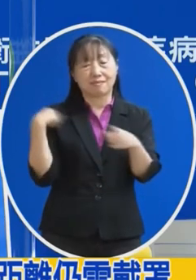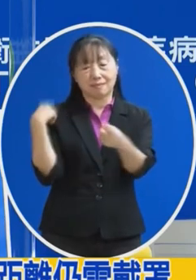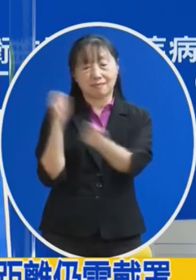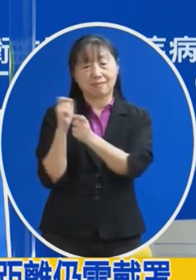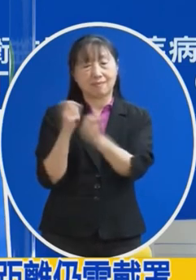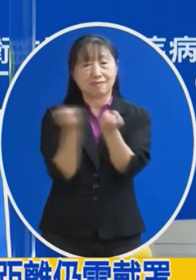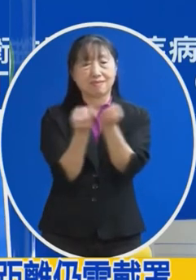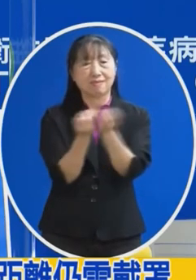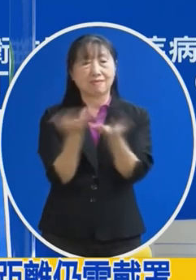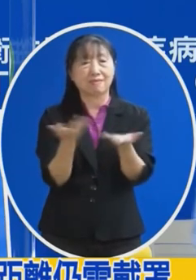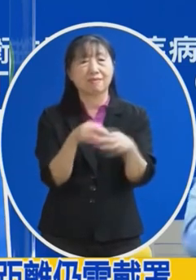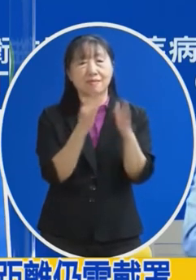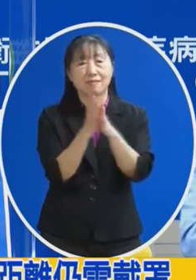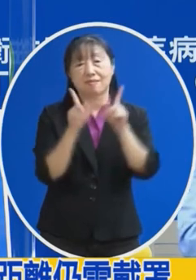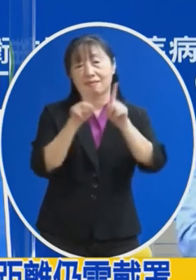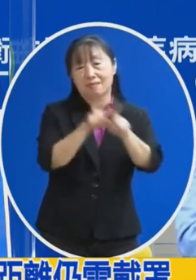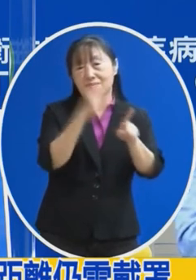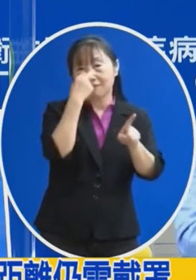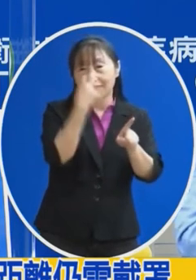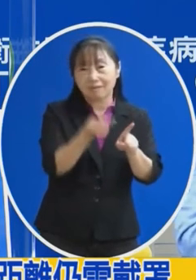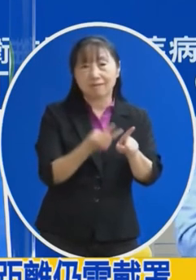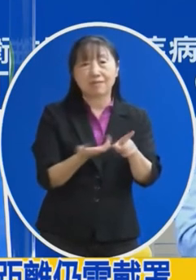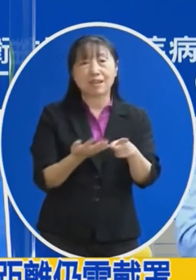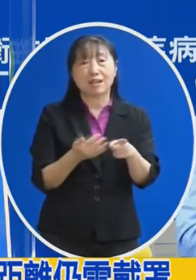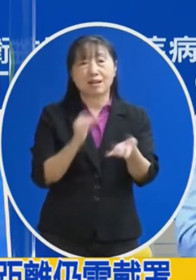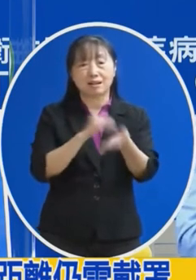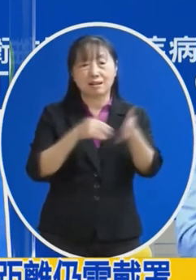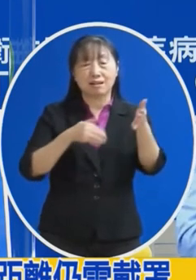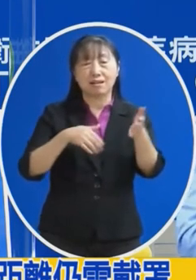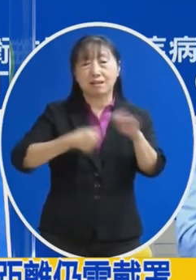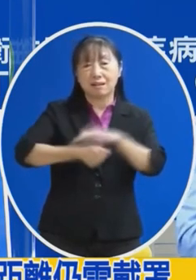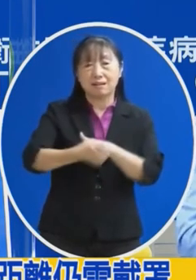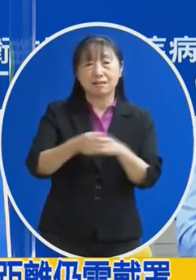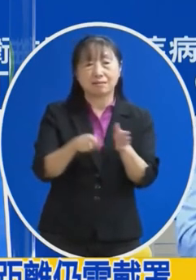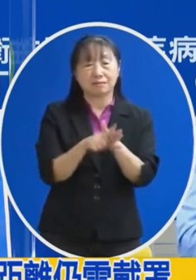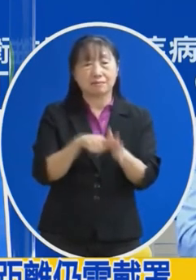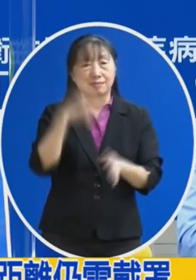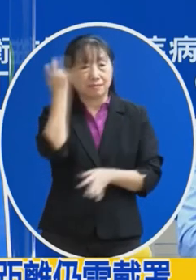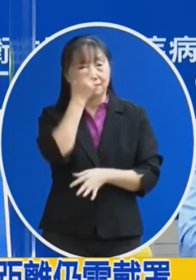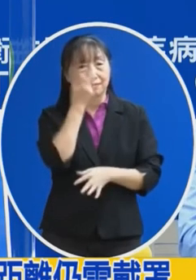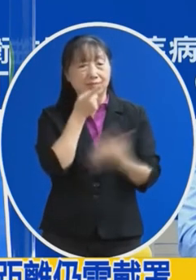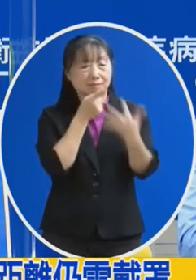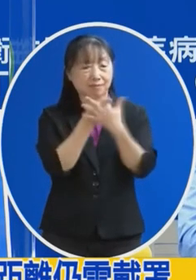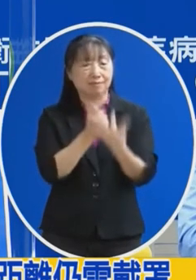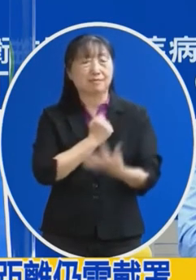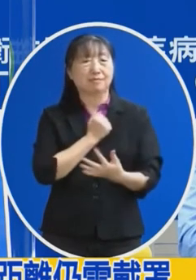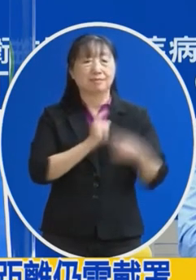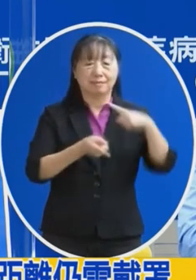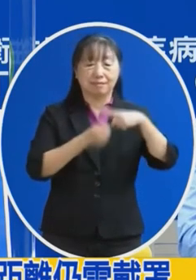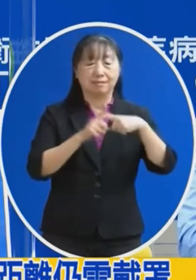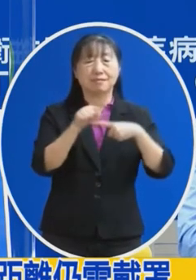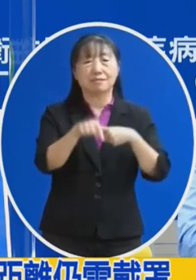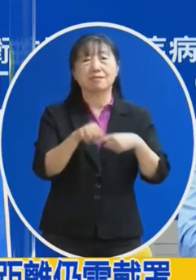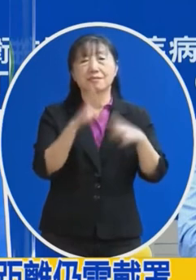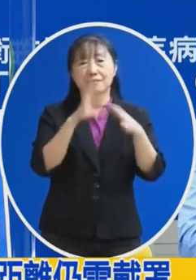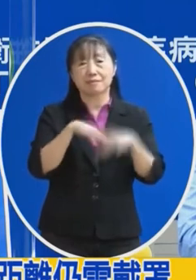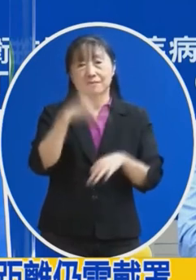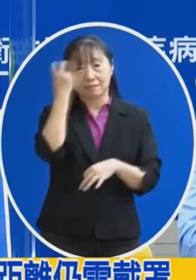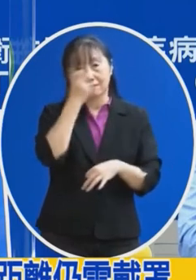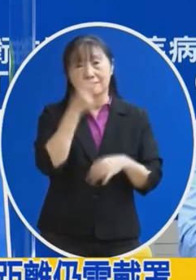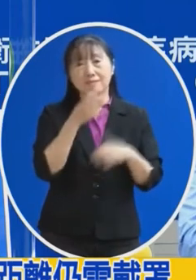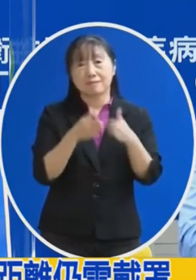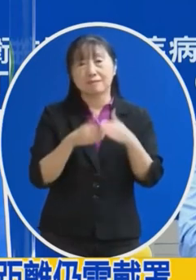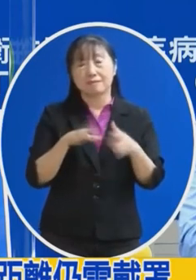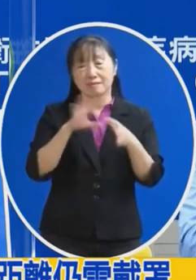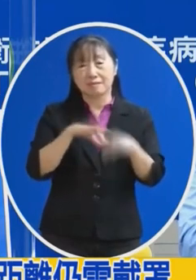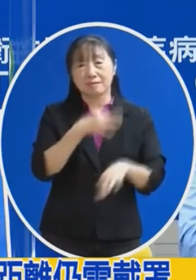在陪病或者进到医院要入院的时候被检验出来，所以换句话说还有相当程度的一个风